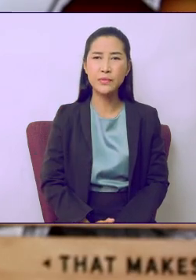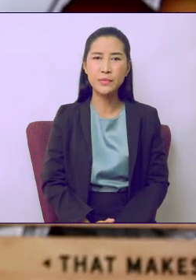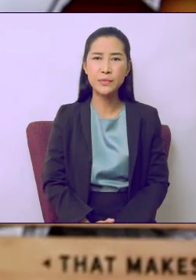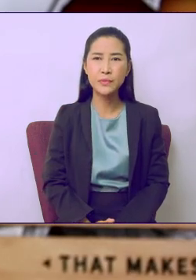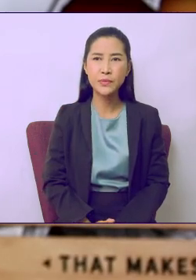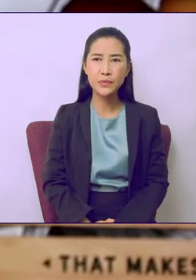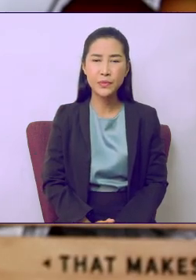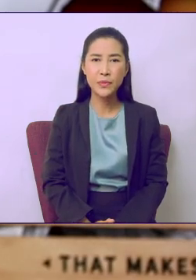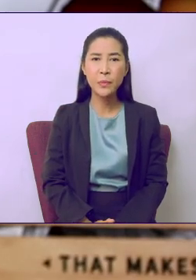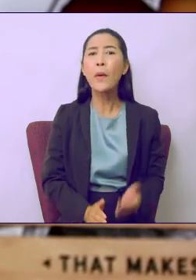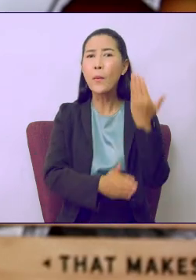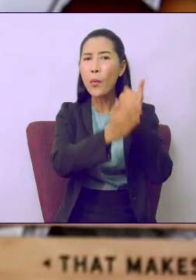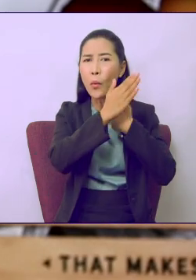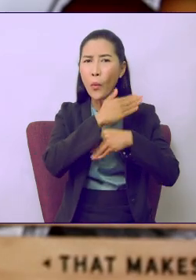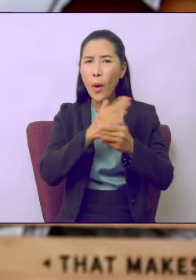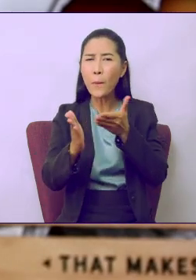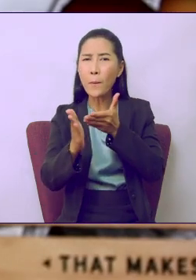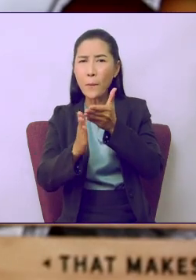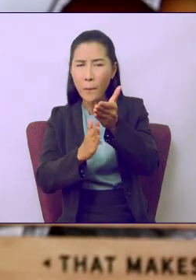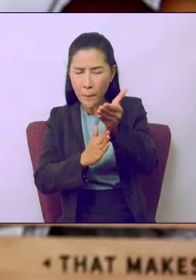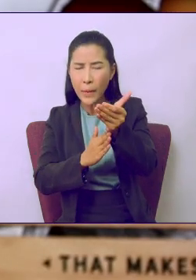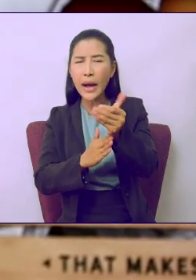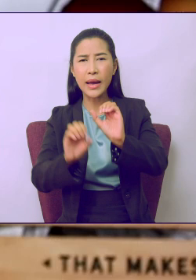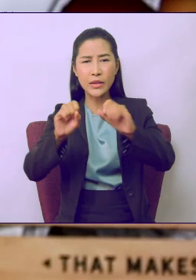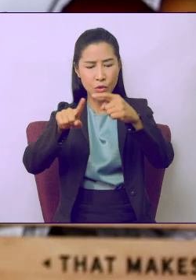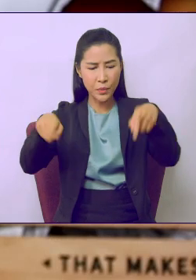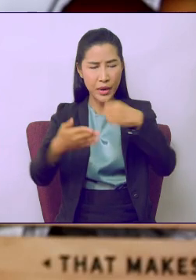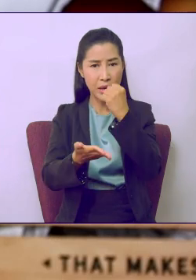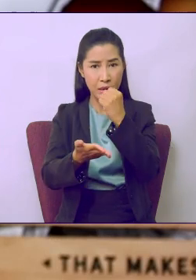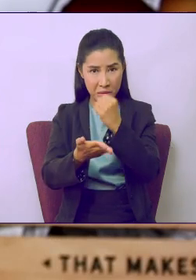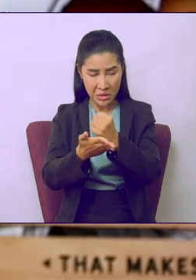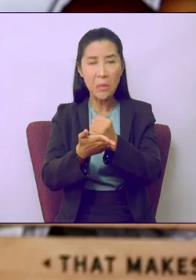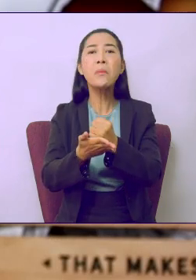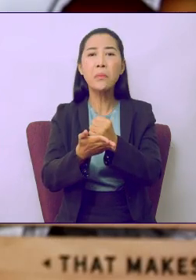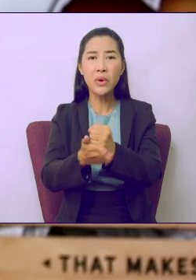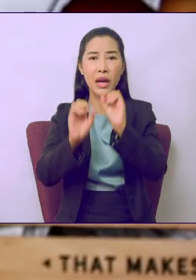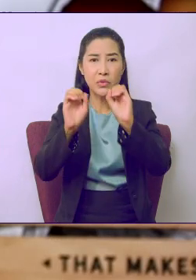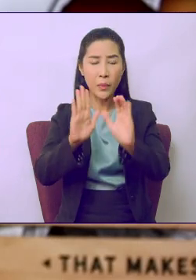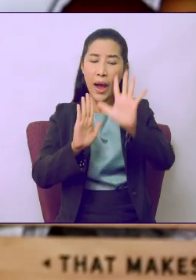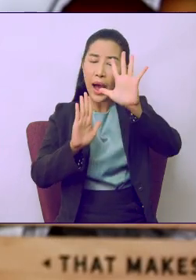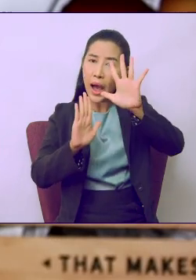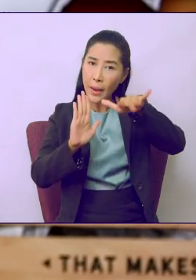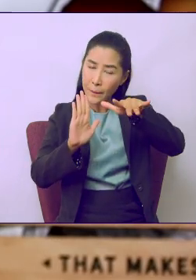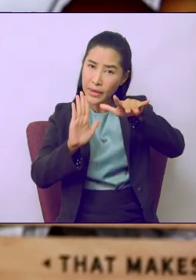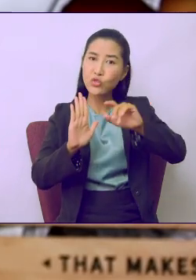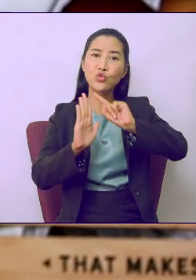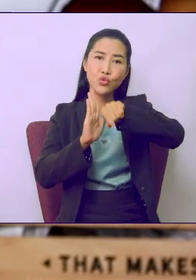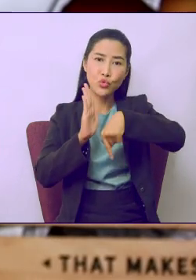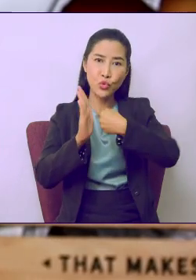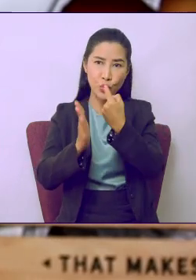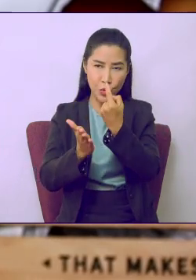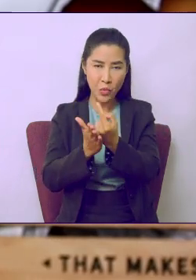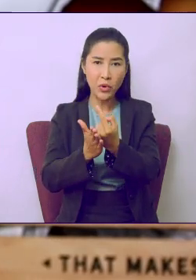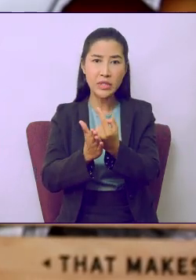อ่าว่าเราเนี่ยผ่านการสอนมากกว่า 5,000ช่วโมงนะครับจากประเทศสหรัฐอเมริกานะครับก็ลงทะเบียนไว้ในกลุ่มของ yoka